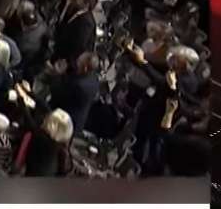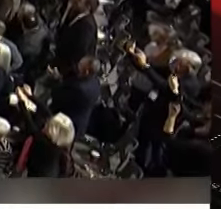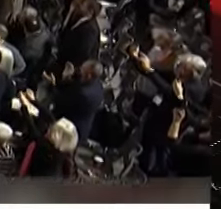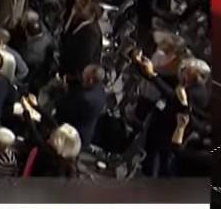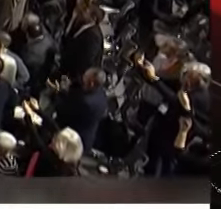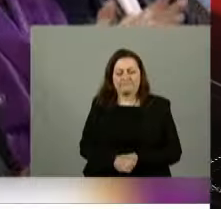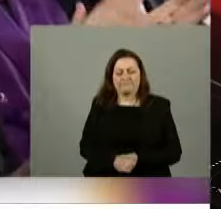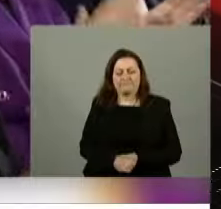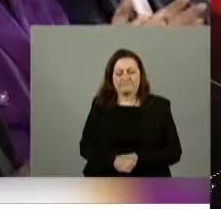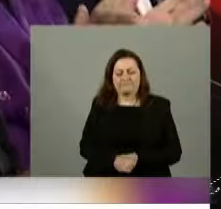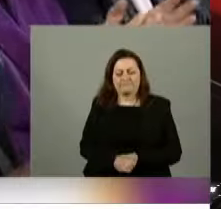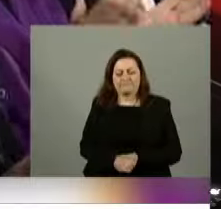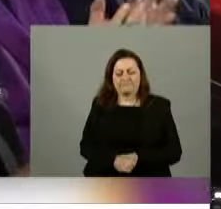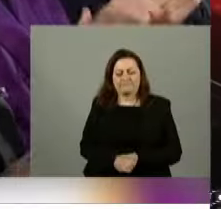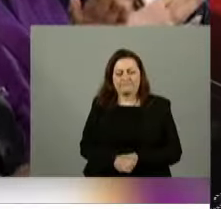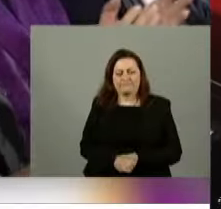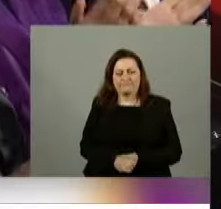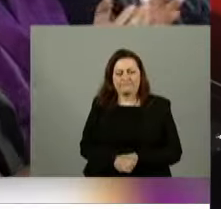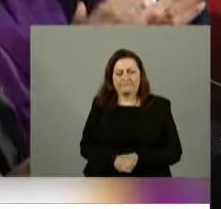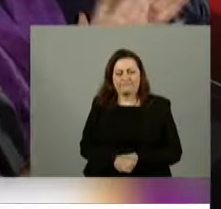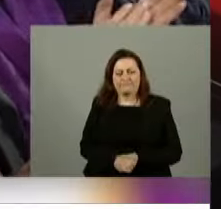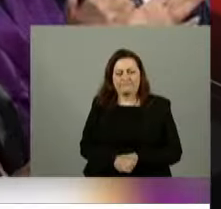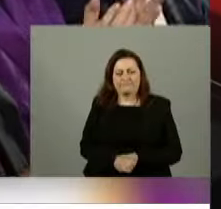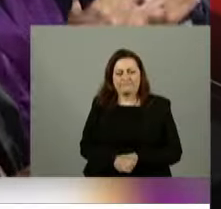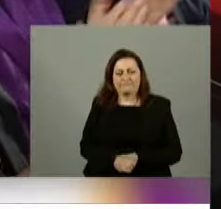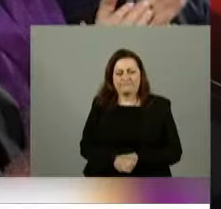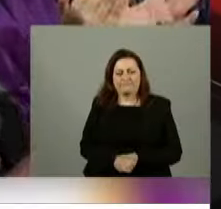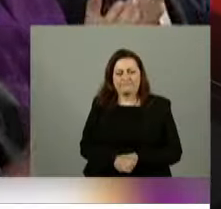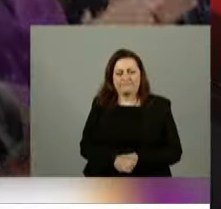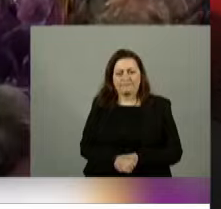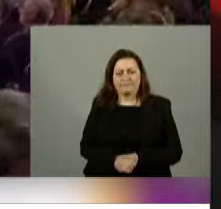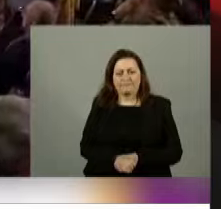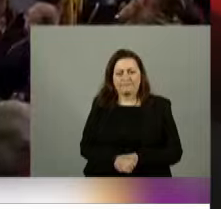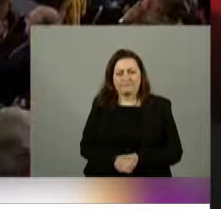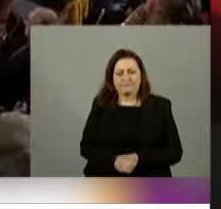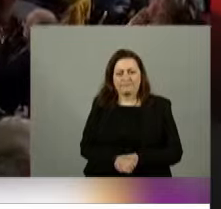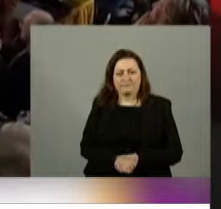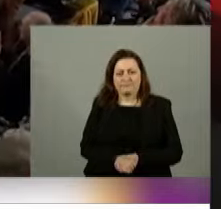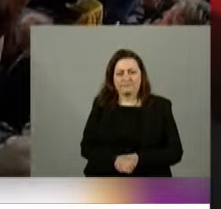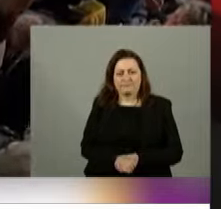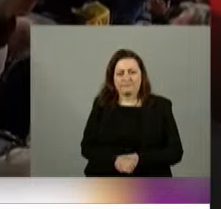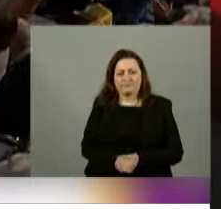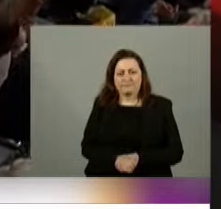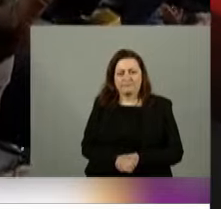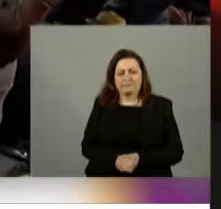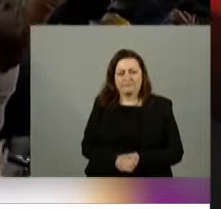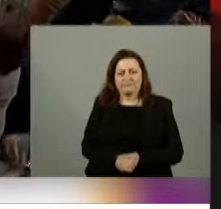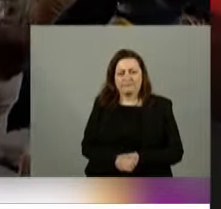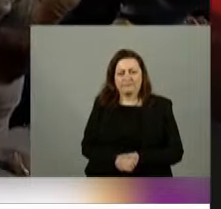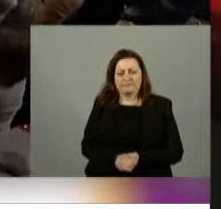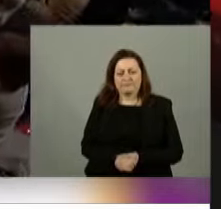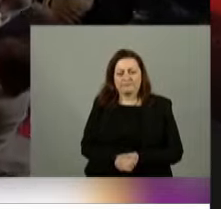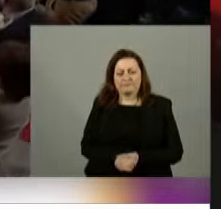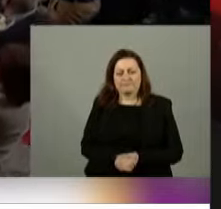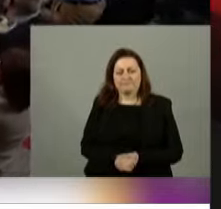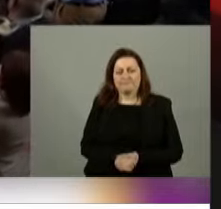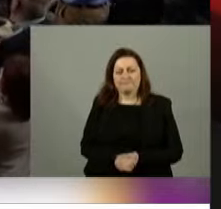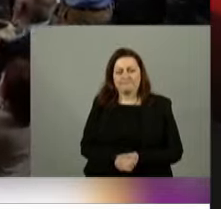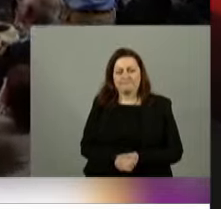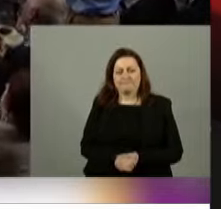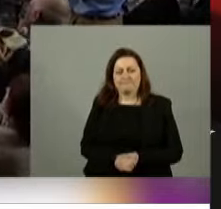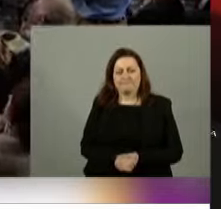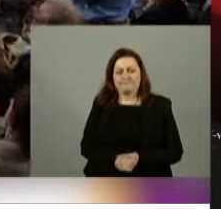την πορεία του χρόνου έχει υποστεί ο ίδιος πολύ μεγάλη ζημιά. Ερώτηση. Προσωπικά, το προσωπικό του. Ερώτηση. Το μεγάλο ορόσημο, το πρώτο